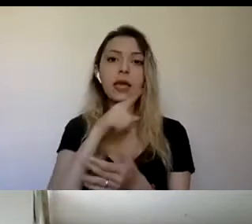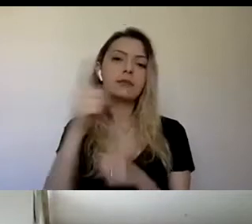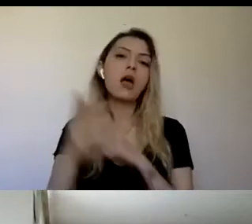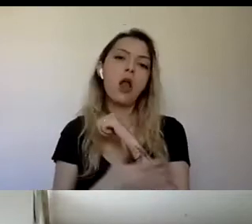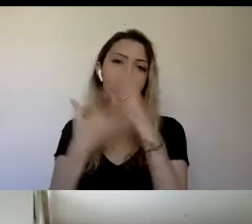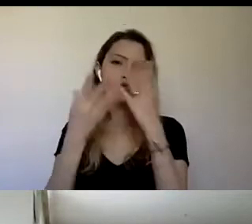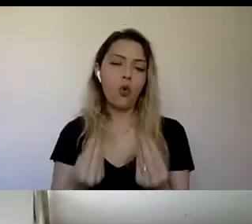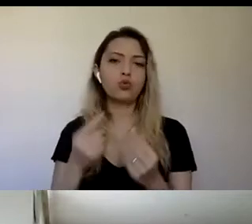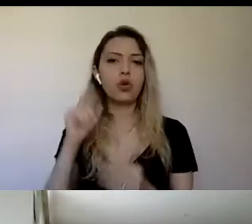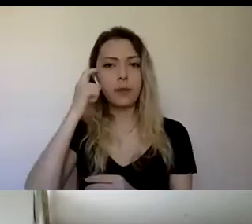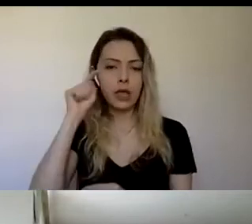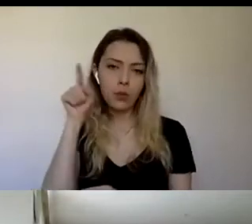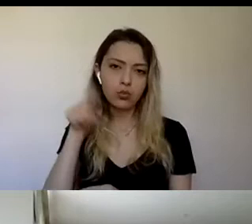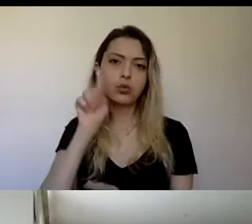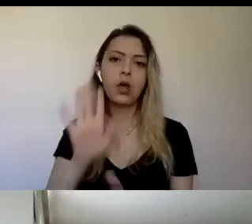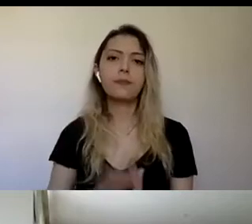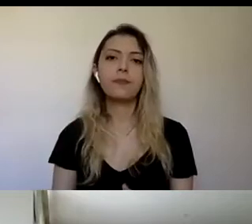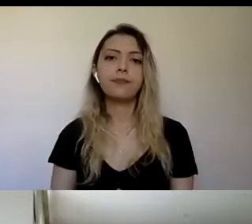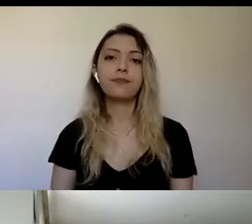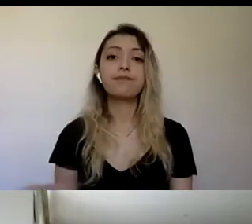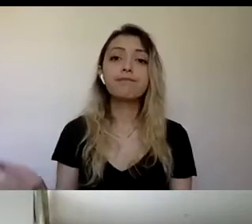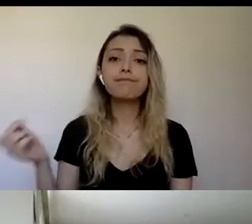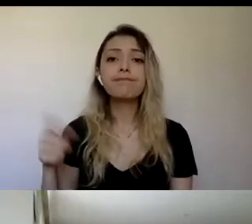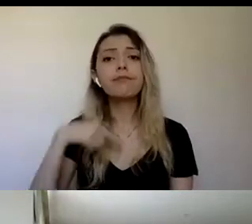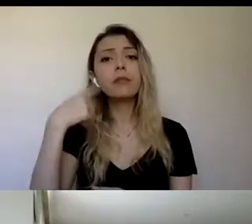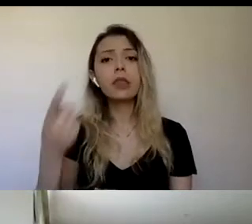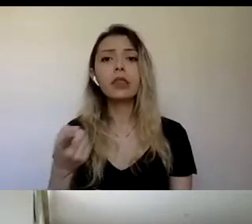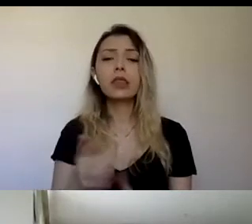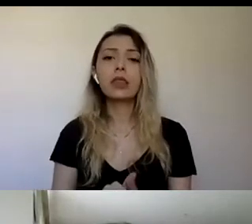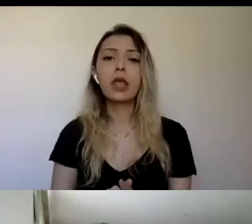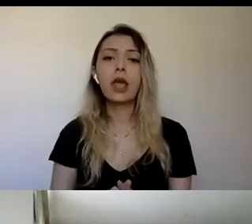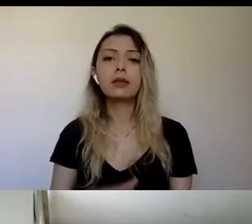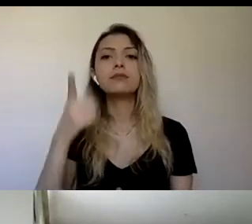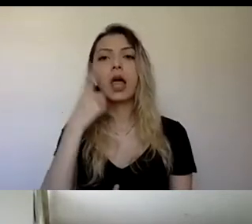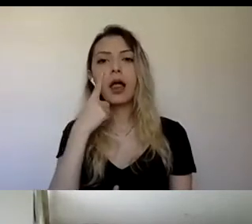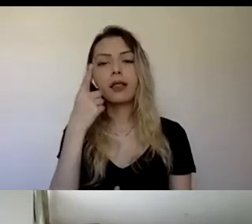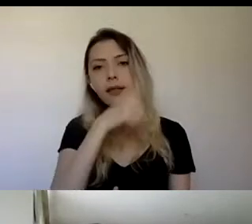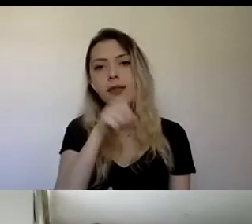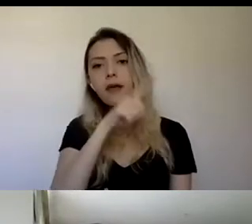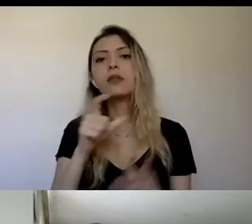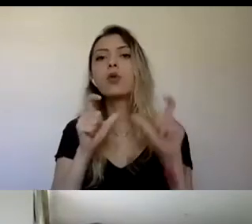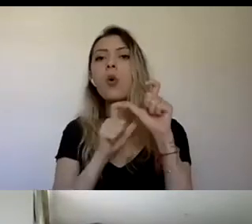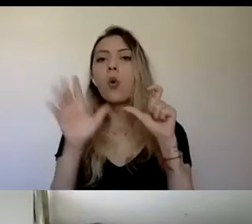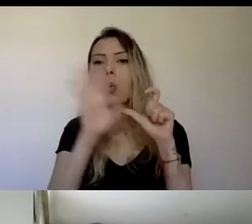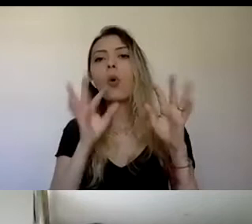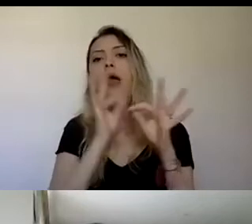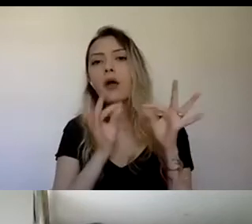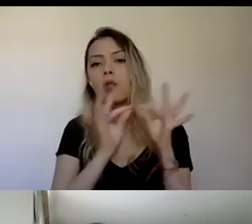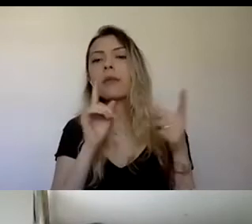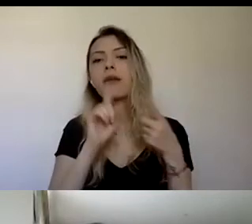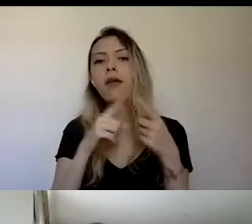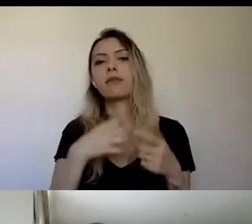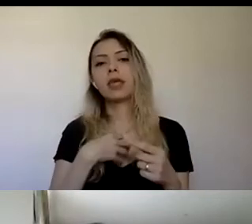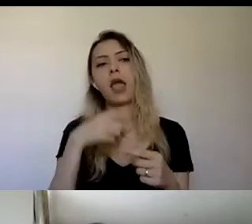olarak karşınıza çıkar. Bir diğeri doğrudan zaten devletin sosyoekonomik ve idari istatistikleri eğer